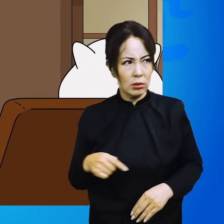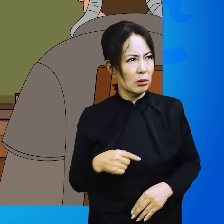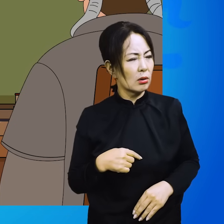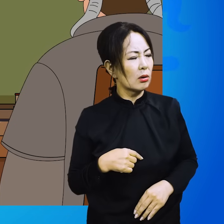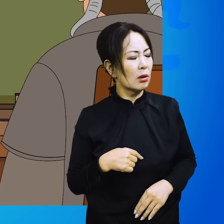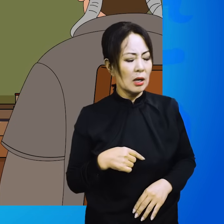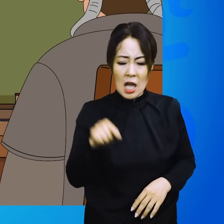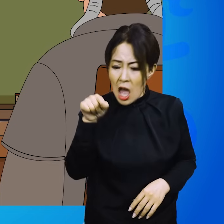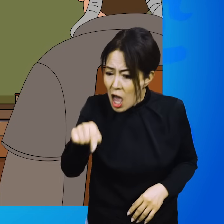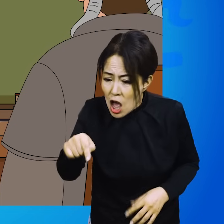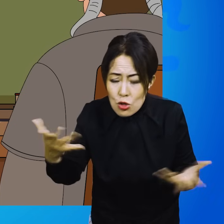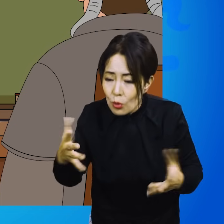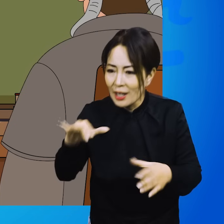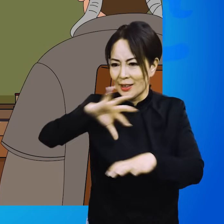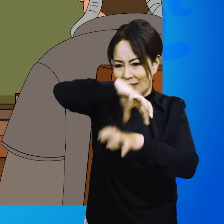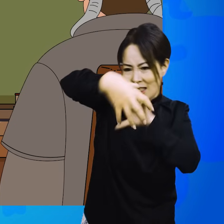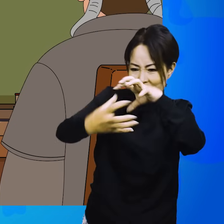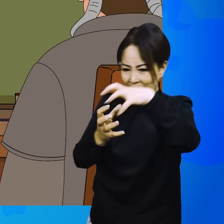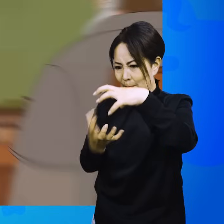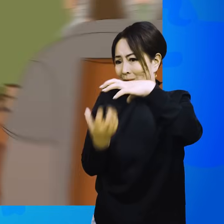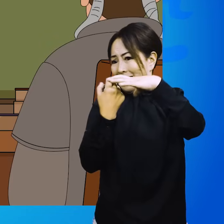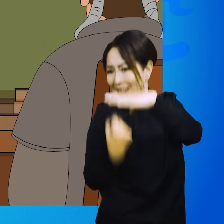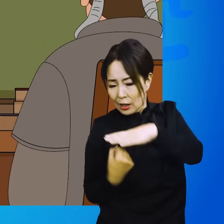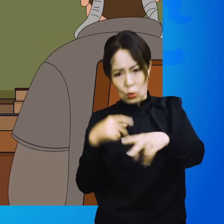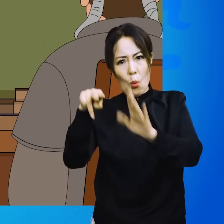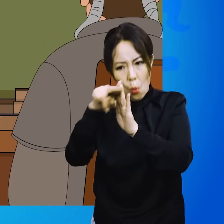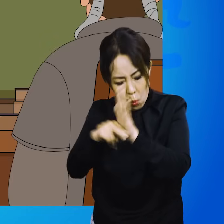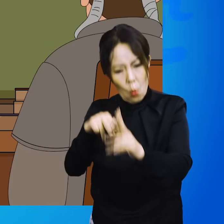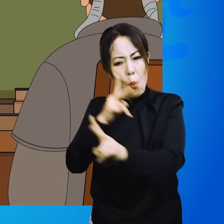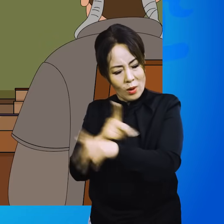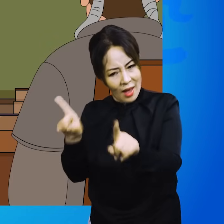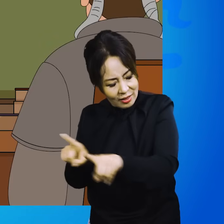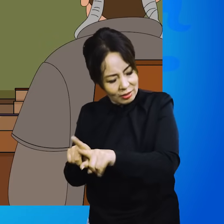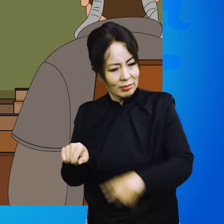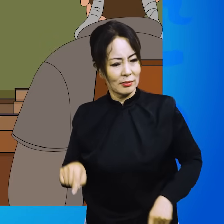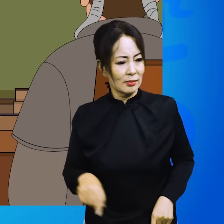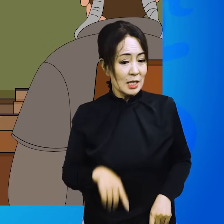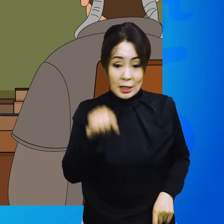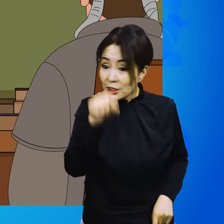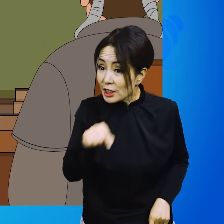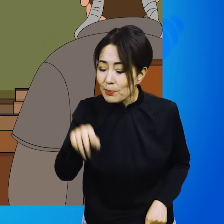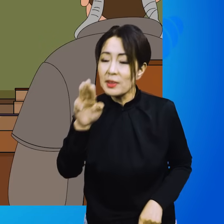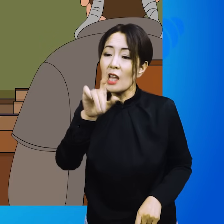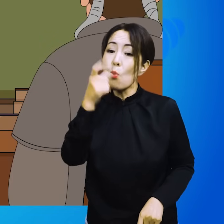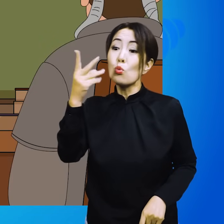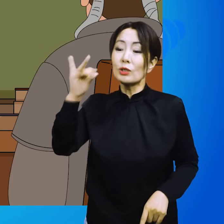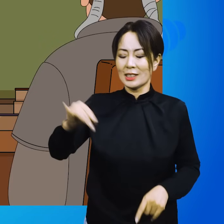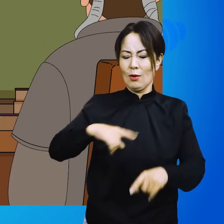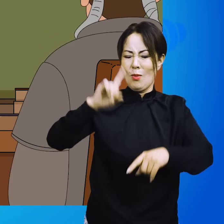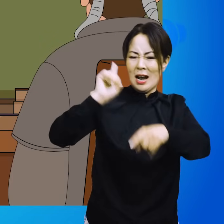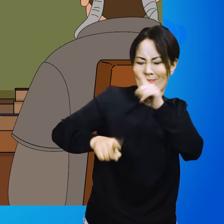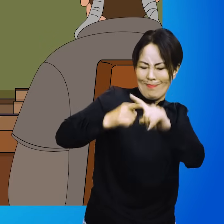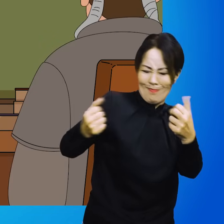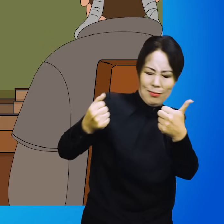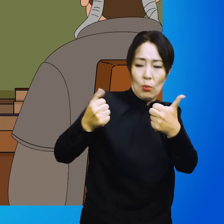Юу? Энэ бол дэлхийн таталцлын хуйл. Ийм Тэмүүжин Жадран аймгийн Жамуухтай гурван таан